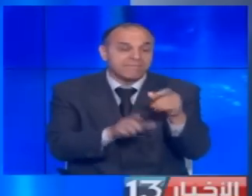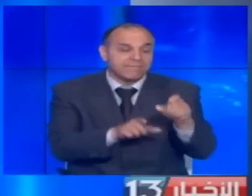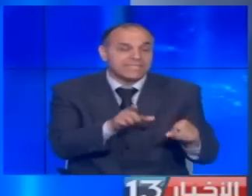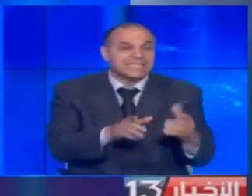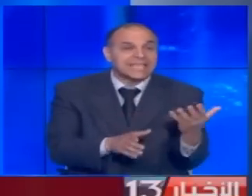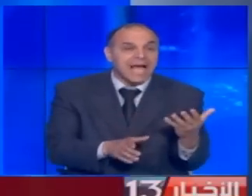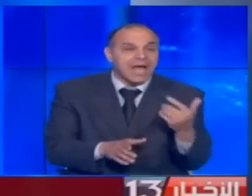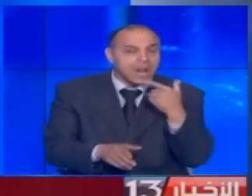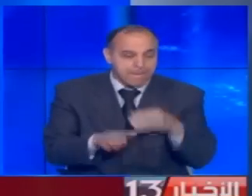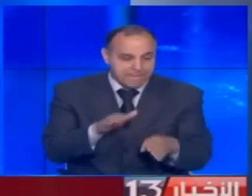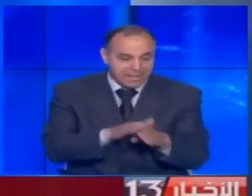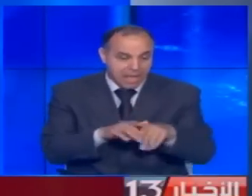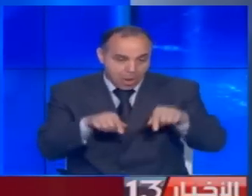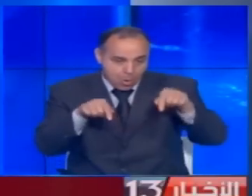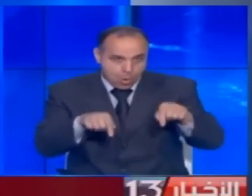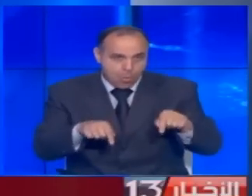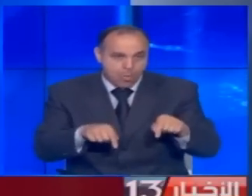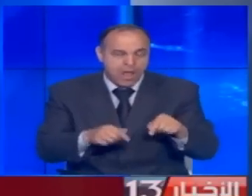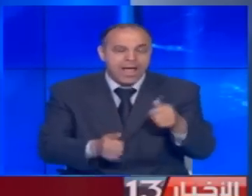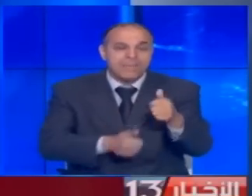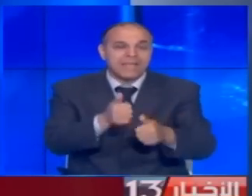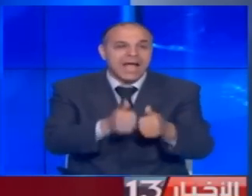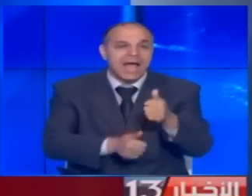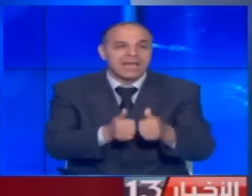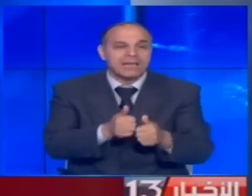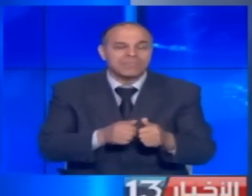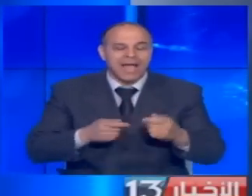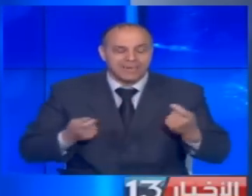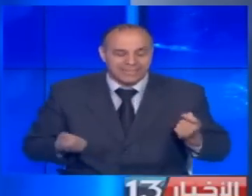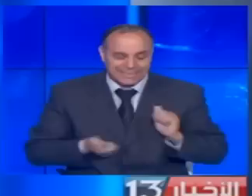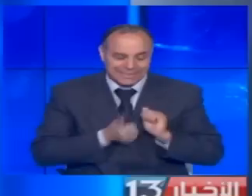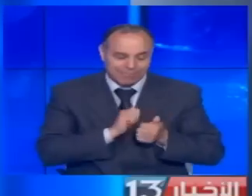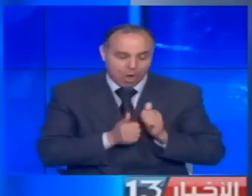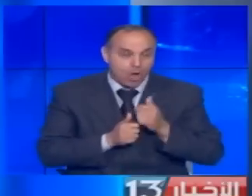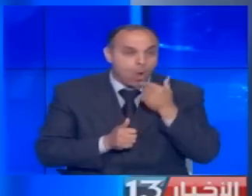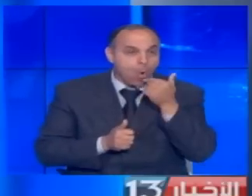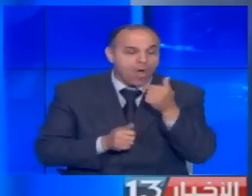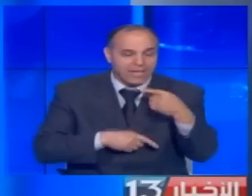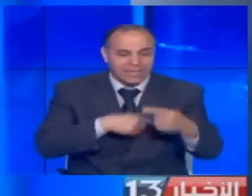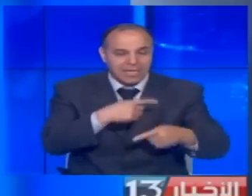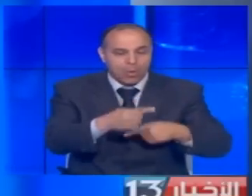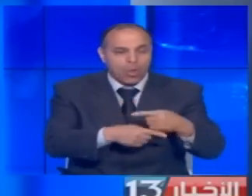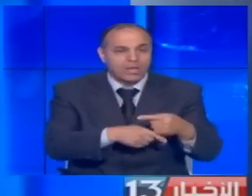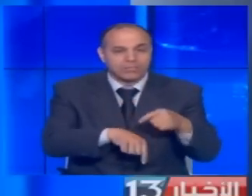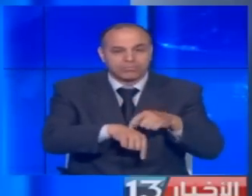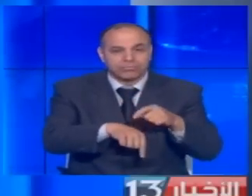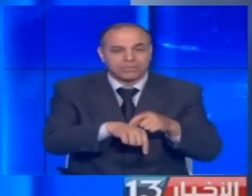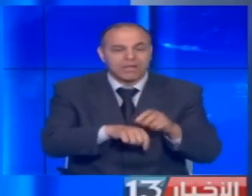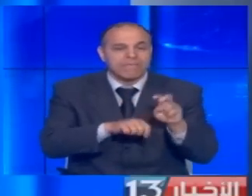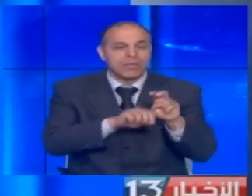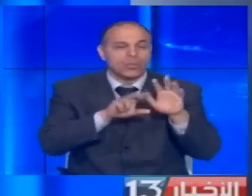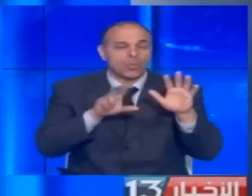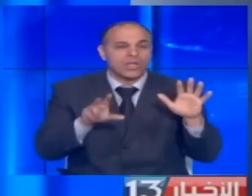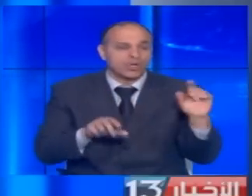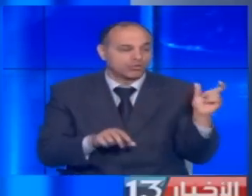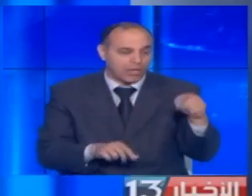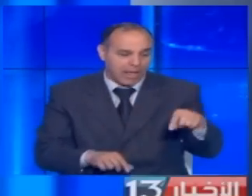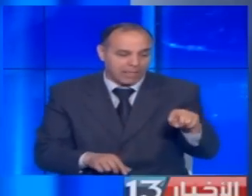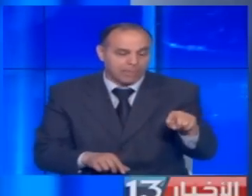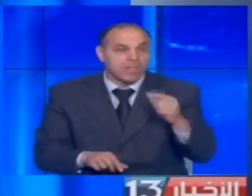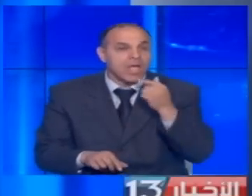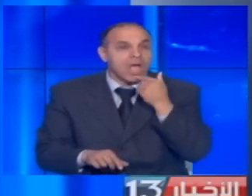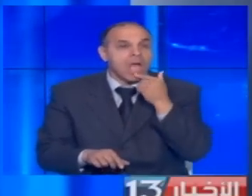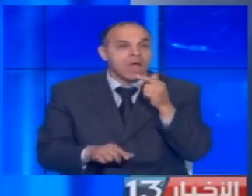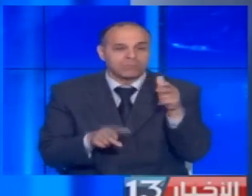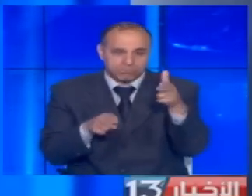بدايه من اليوم في اجتياز اختبارات التربيه البدنيه والتي تتواصل الى غايه الثامن والعشرين من الشهر الجاري